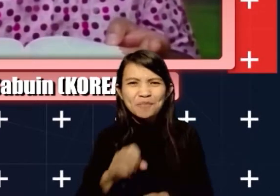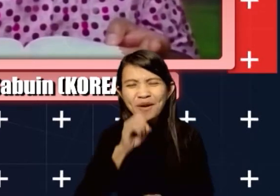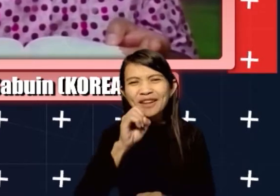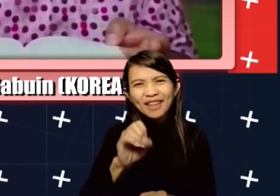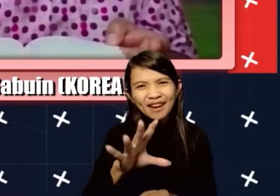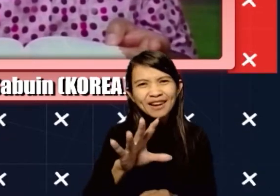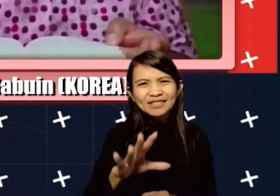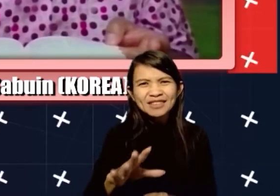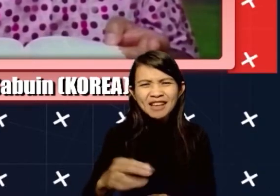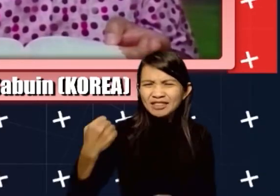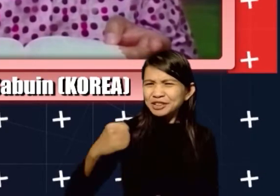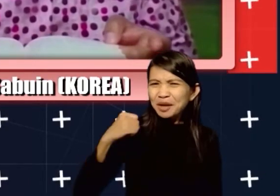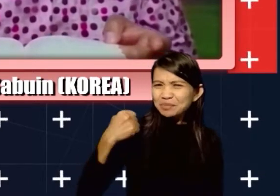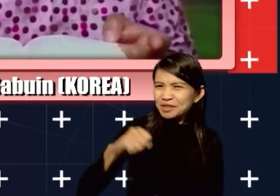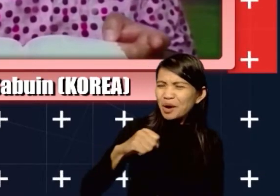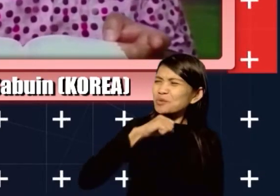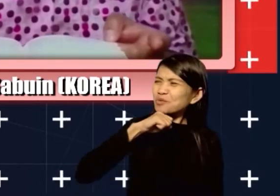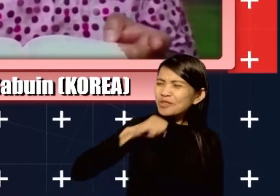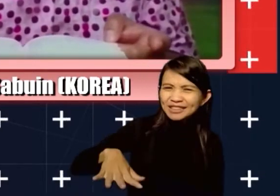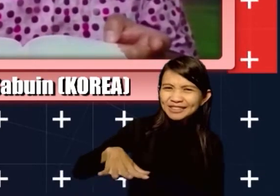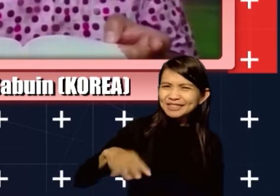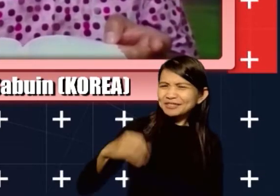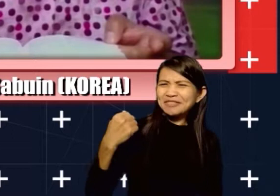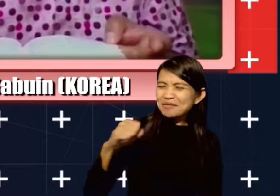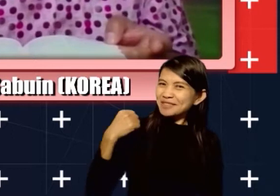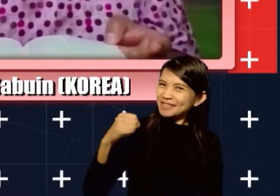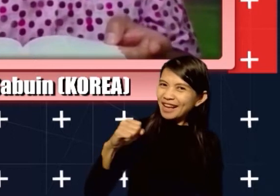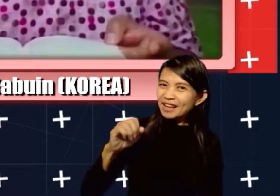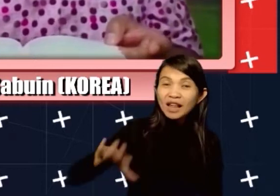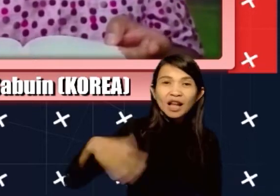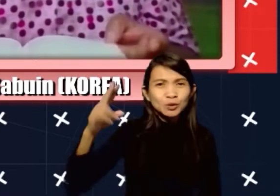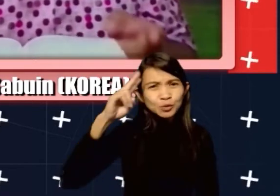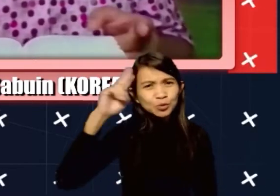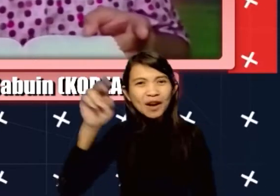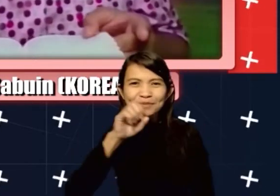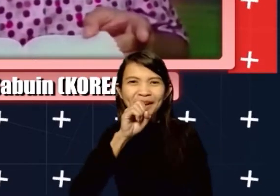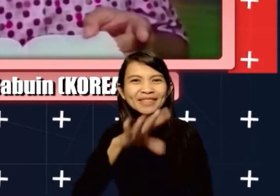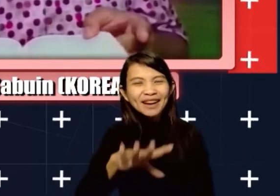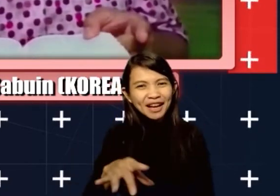Lalu kemudian Tuhan katakan kepadanya dalam ayat yang